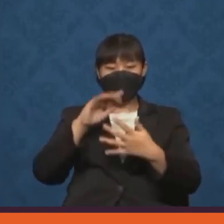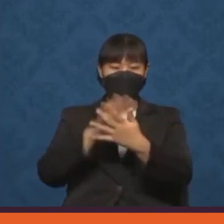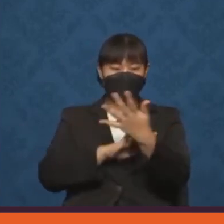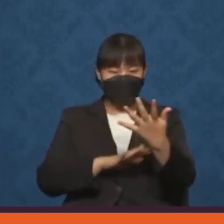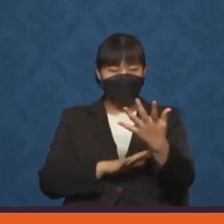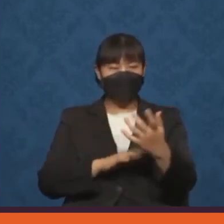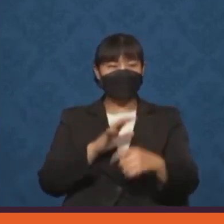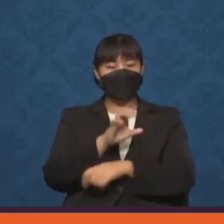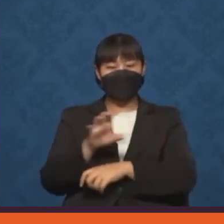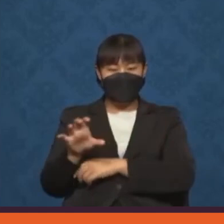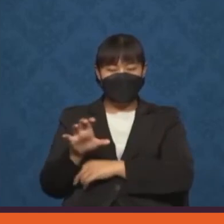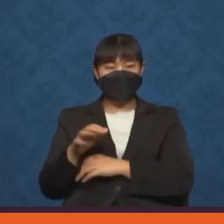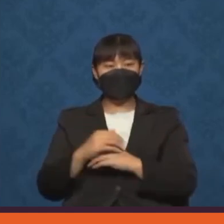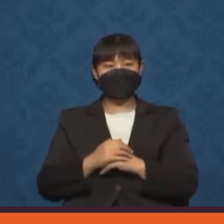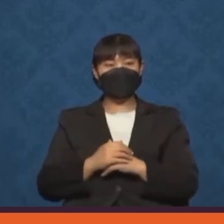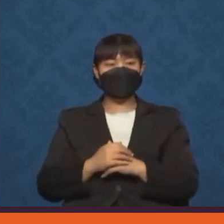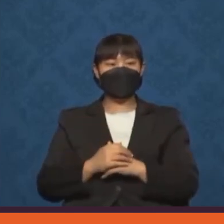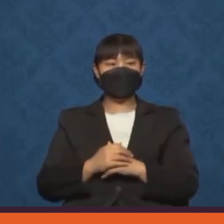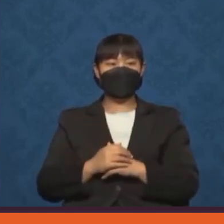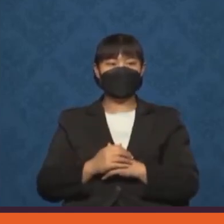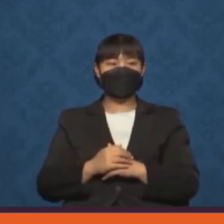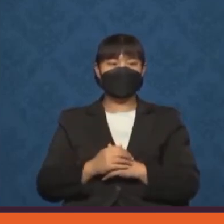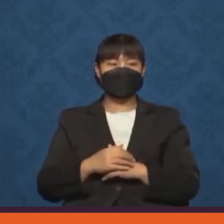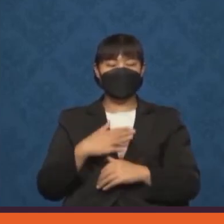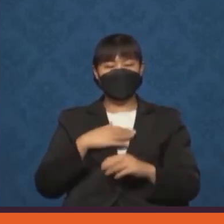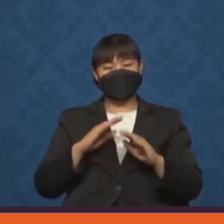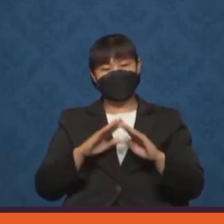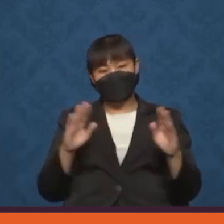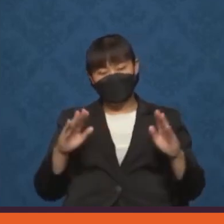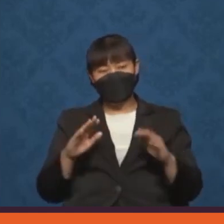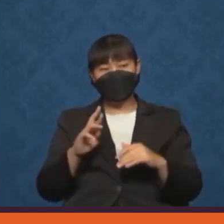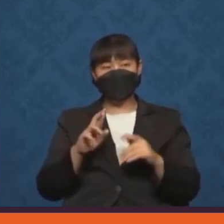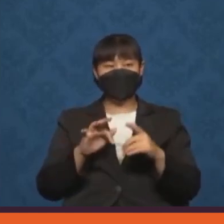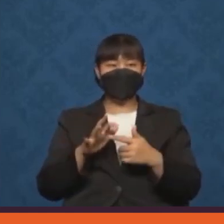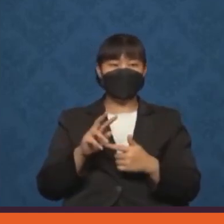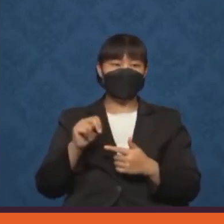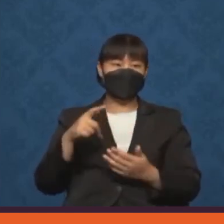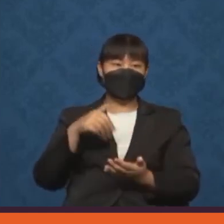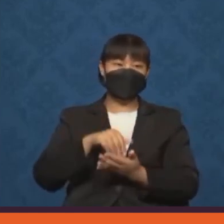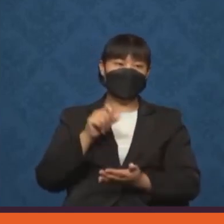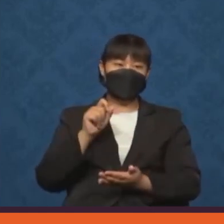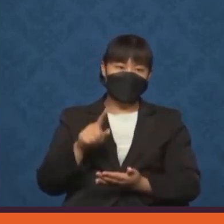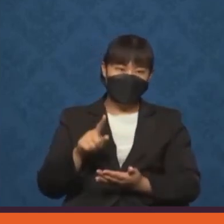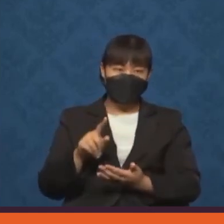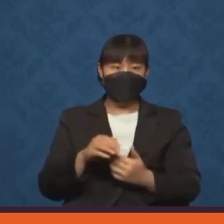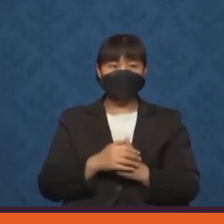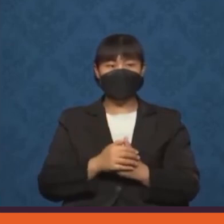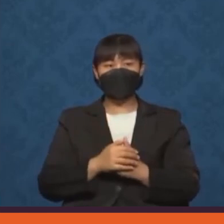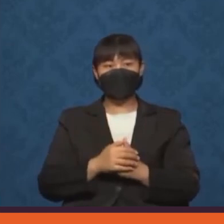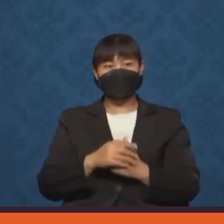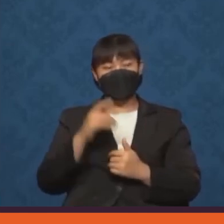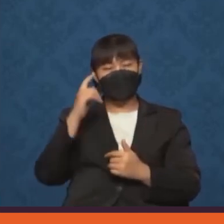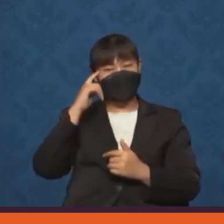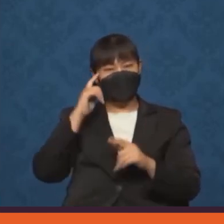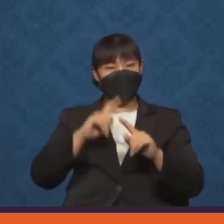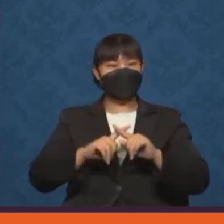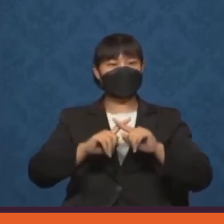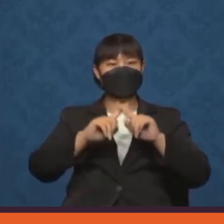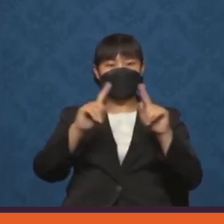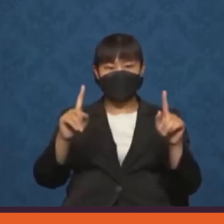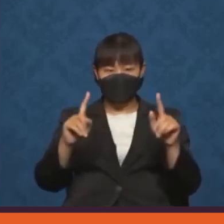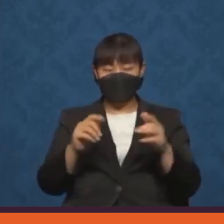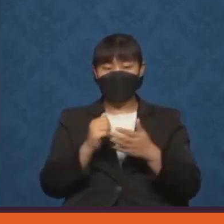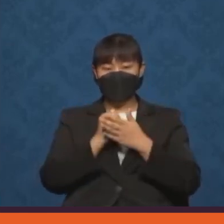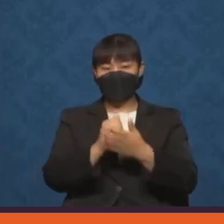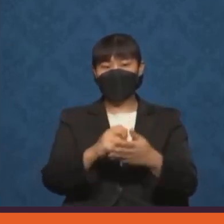มปฏิเสธในสิ่งที่ท่านตั้งข้อสังเกตไว้ว่าร่างนี้จะมารวมศูนย์จะมาบั่นทอนควบคุมตรงกันข้ามเรากำลังเข้าไปแก้ปัญห